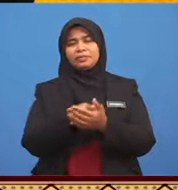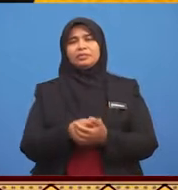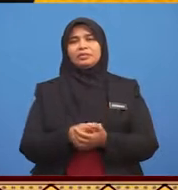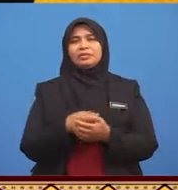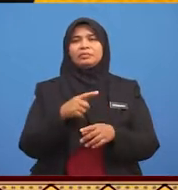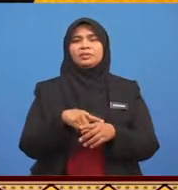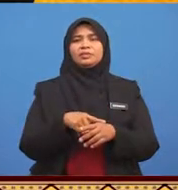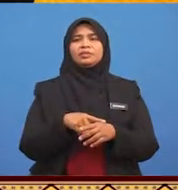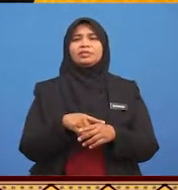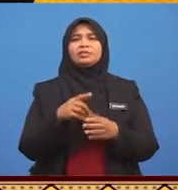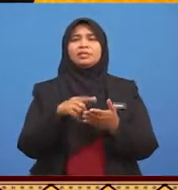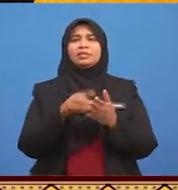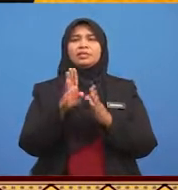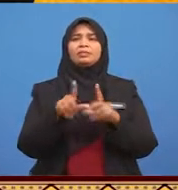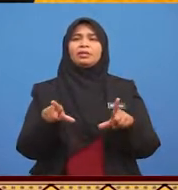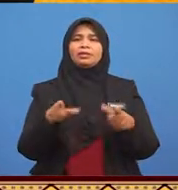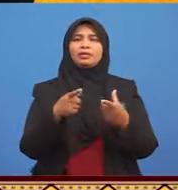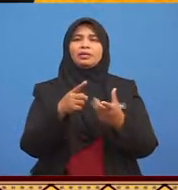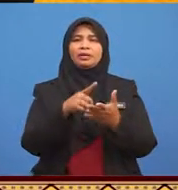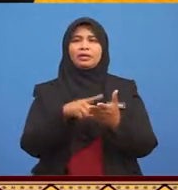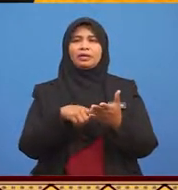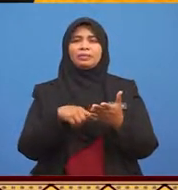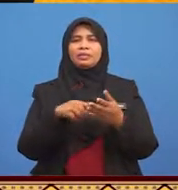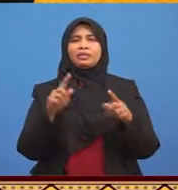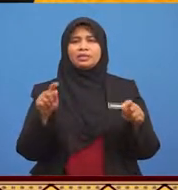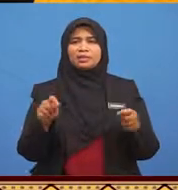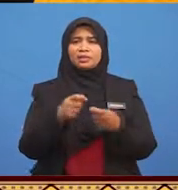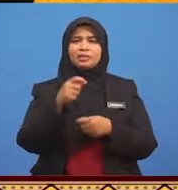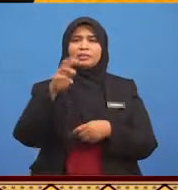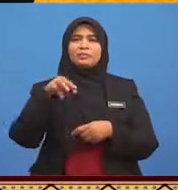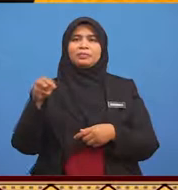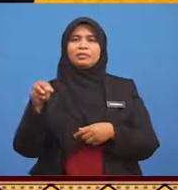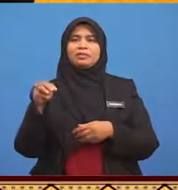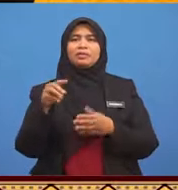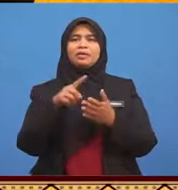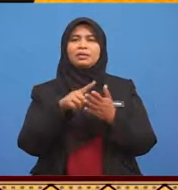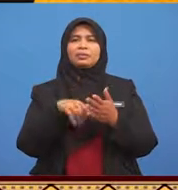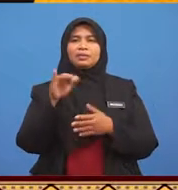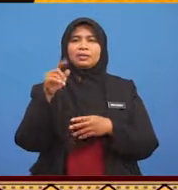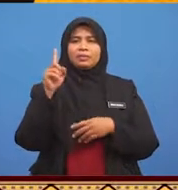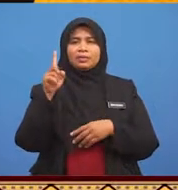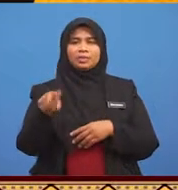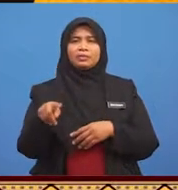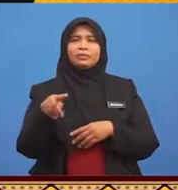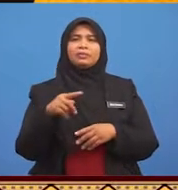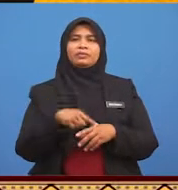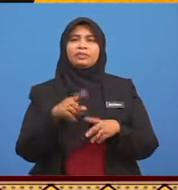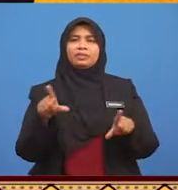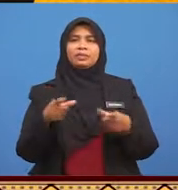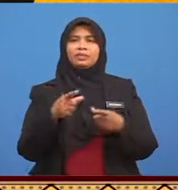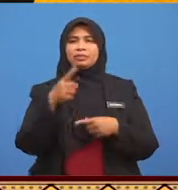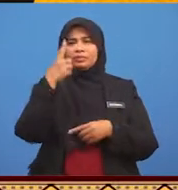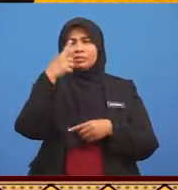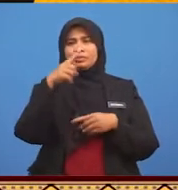ini berlaku, apakah tindakan murid-murid? Apa yang perlu dilakukan untuk kita memastikan solat